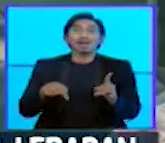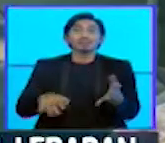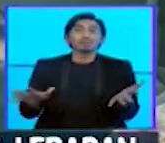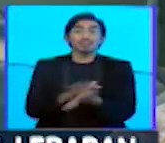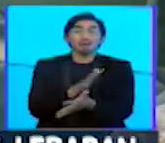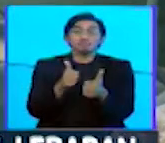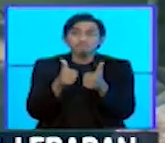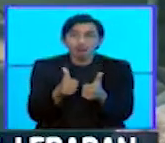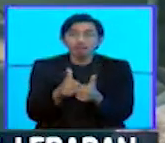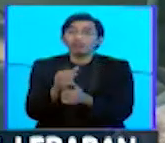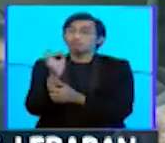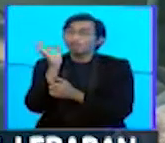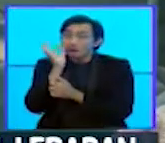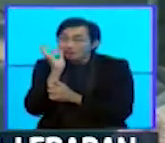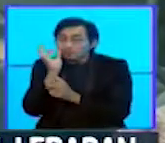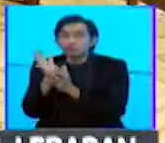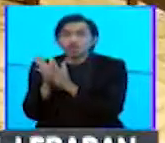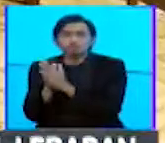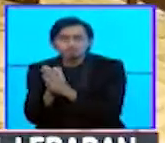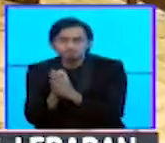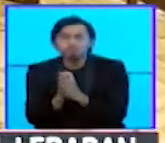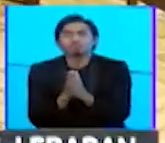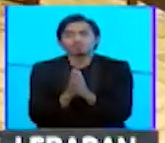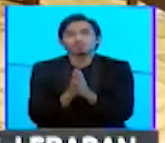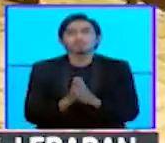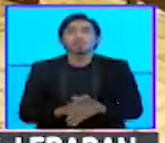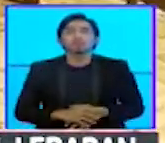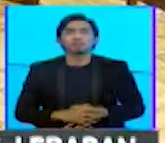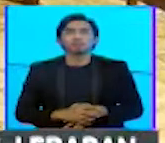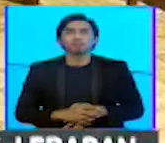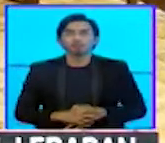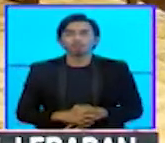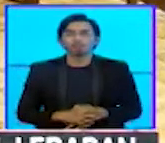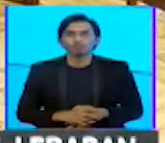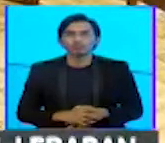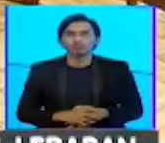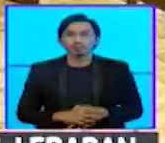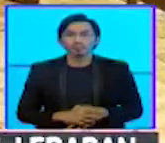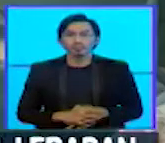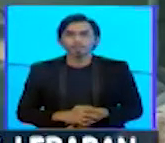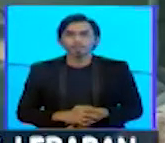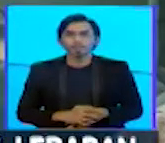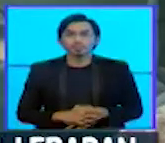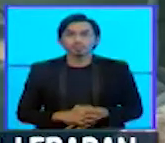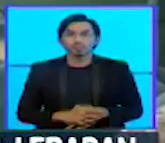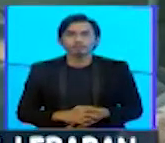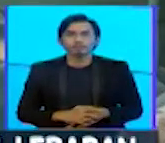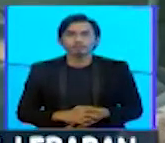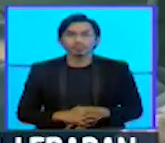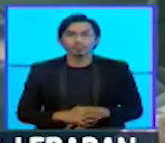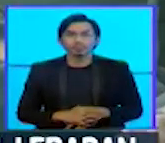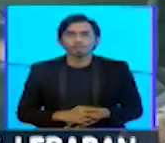untuk memohon maaf dan sama seperti yang